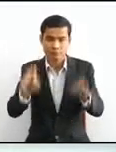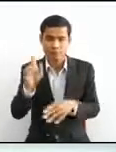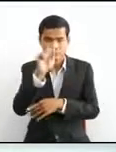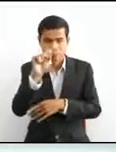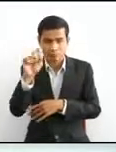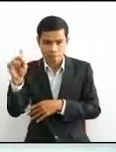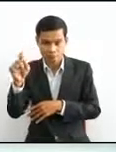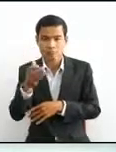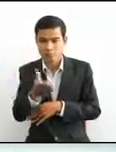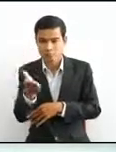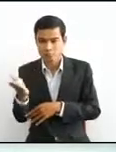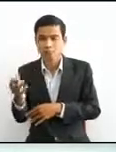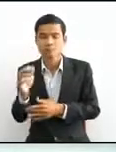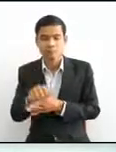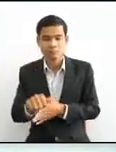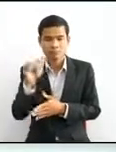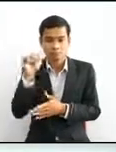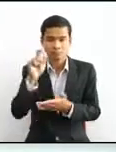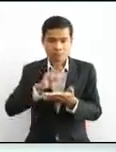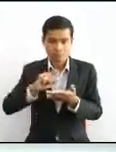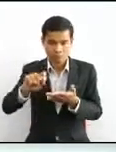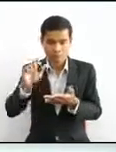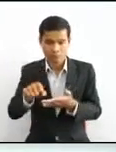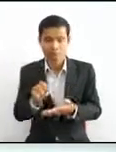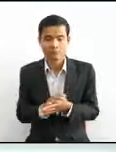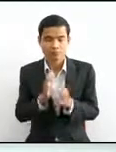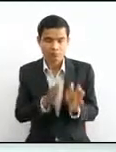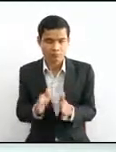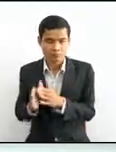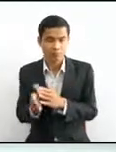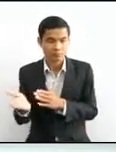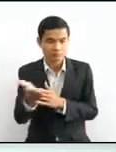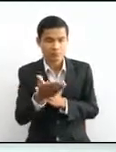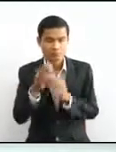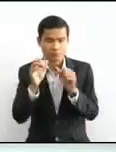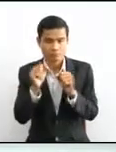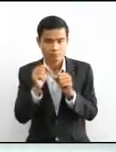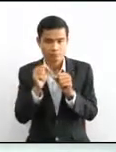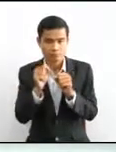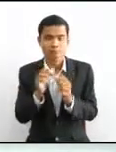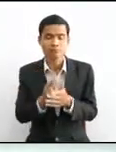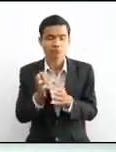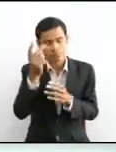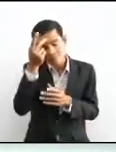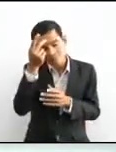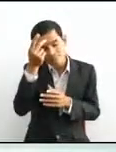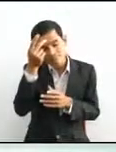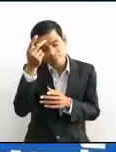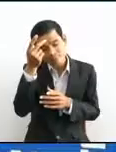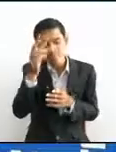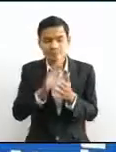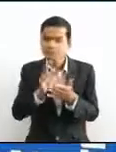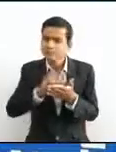ai con sơ xế là lực đa đa chân tỏ tiêm bằng ác khnía nè tỏ hai con kết sân nè môn môn